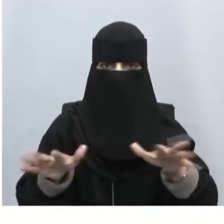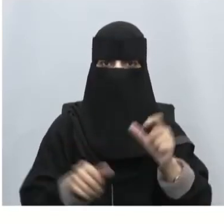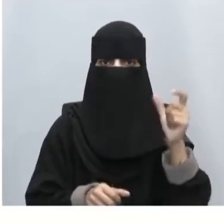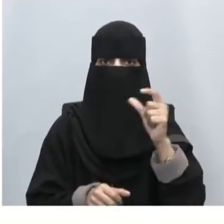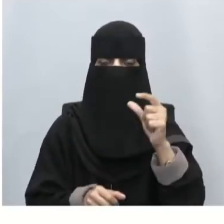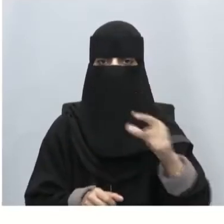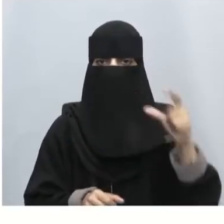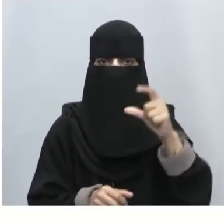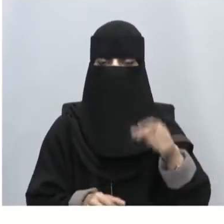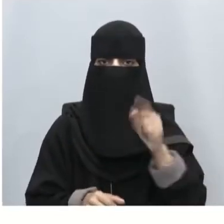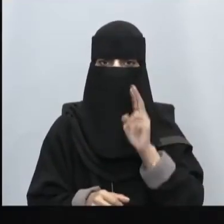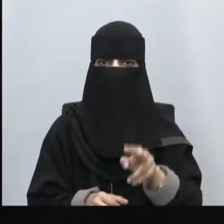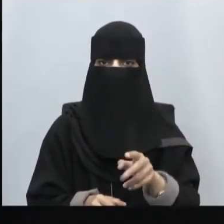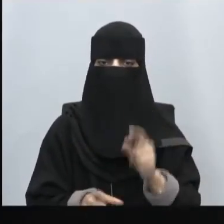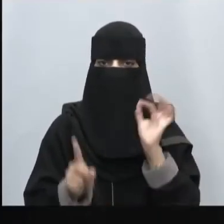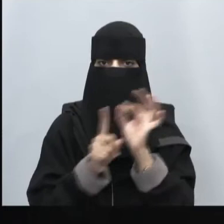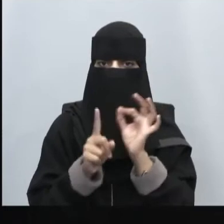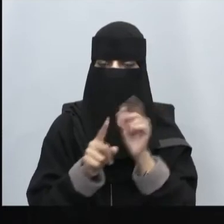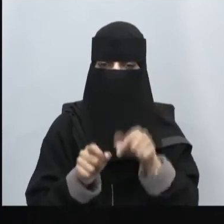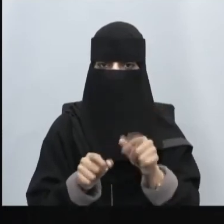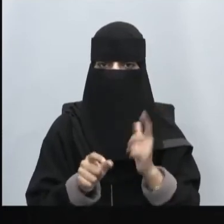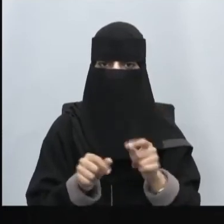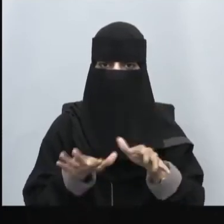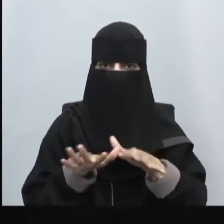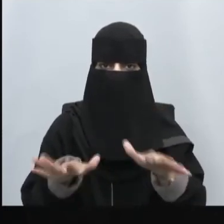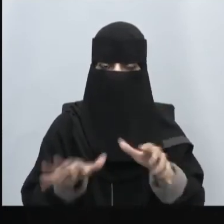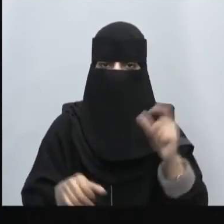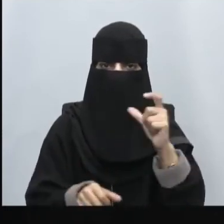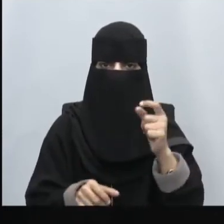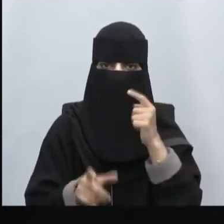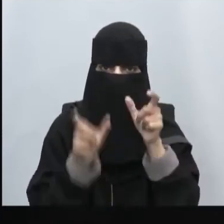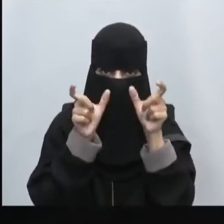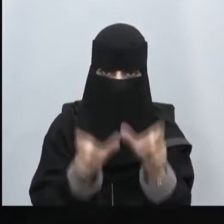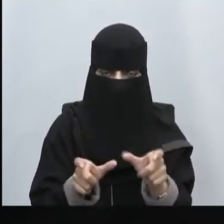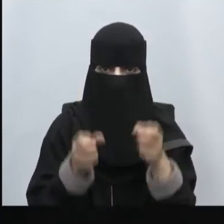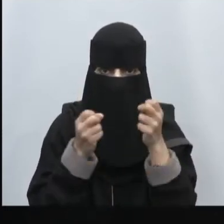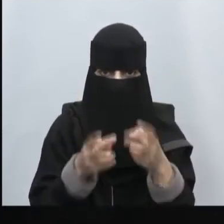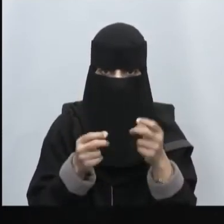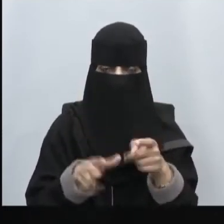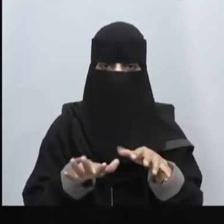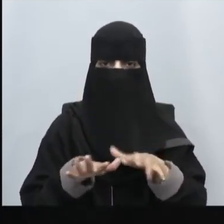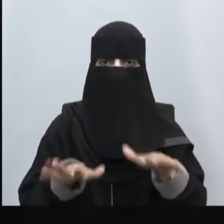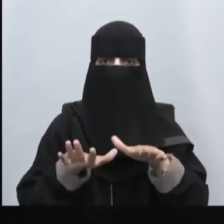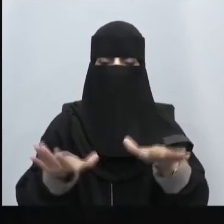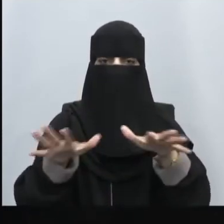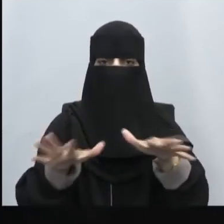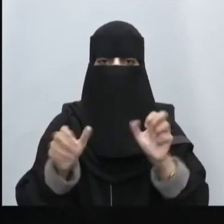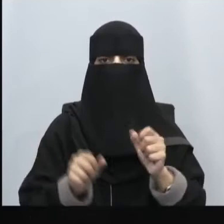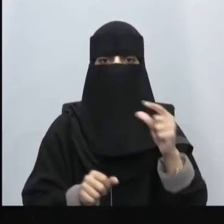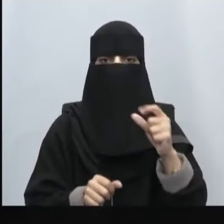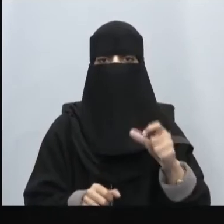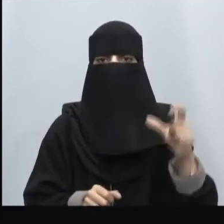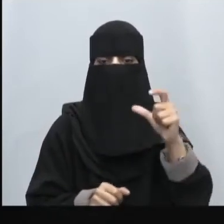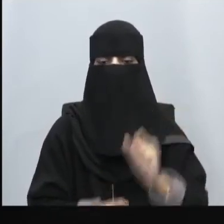فكان لديهم هدف وهو نشر الدين الاسلامي حارثوا على تامين حريه نشر هذا الدين الاسلامي